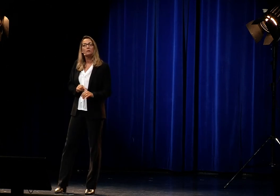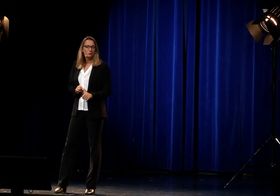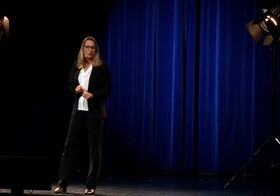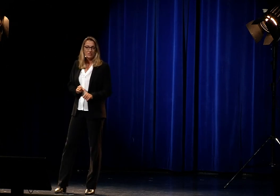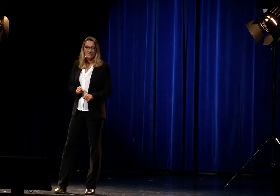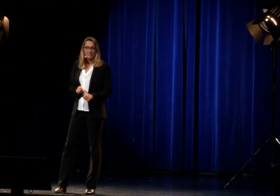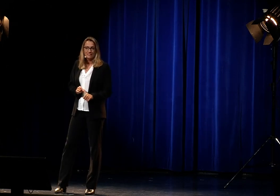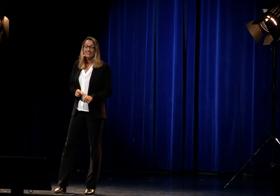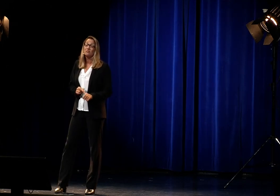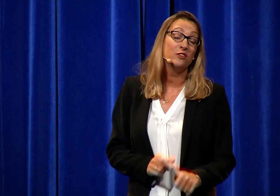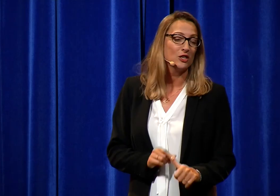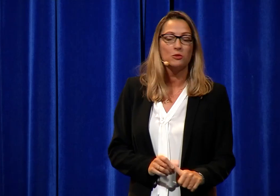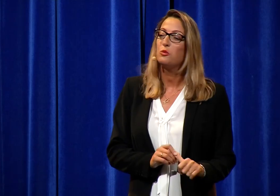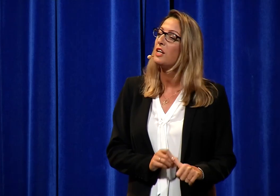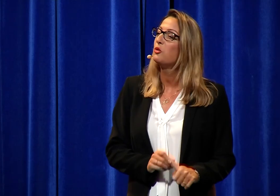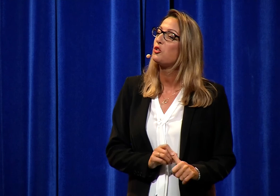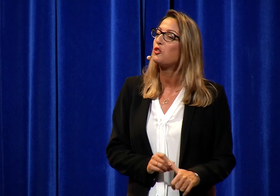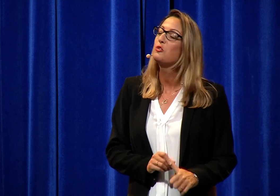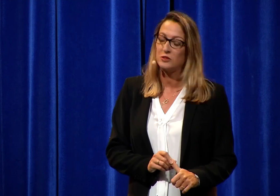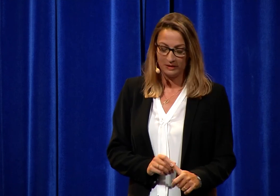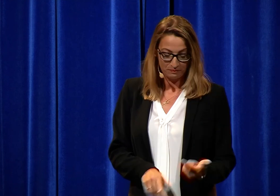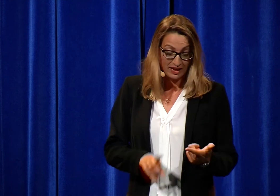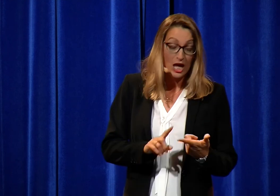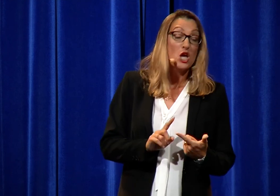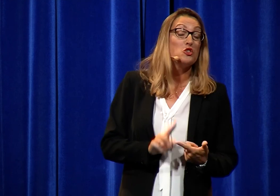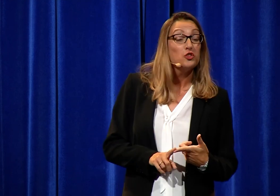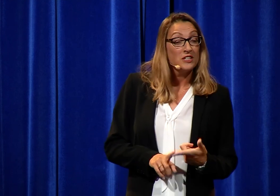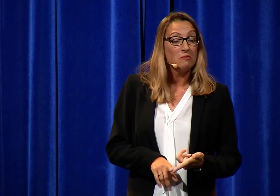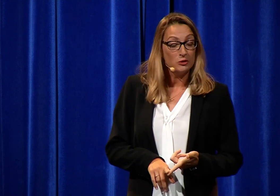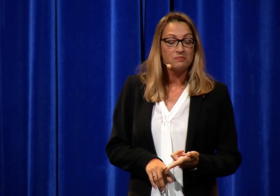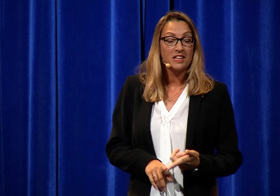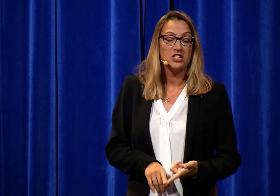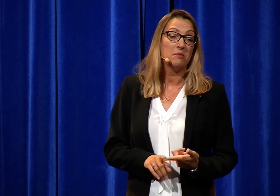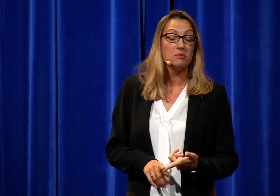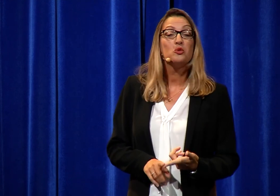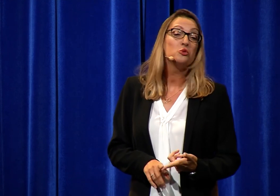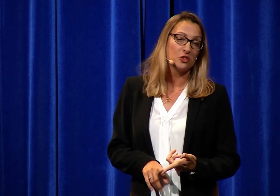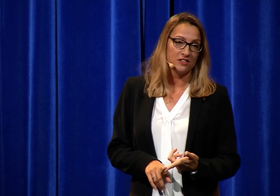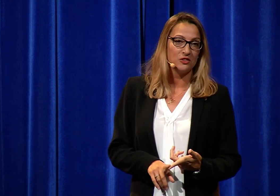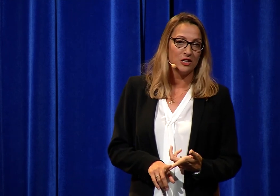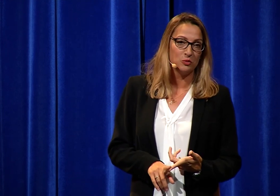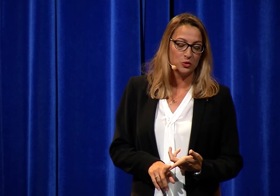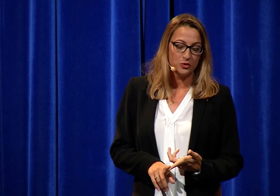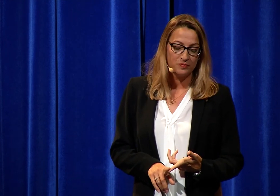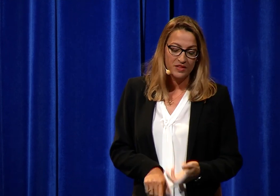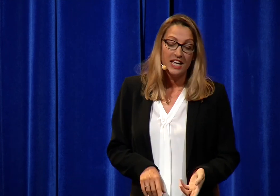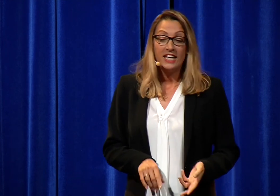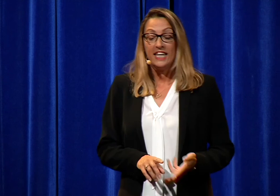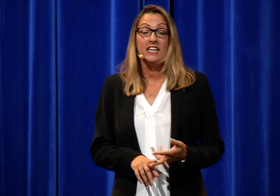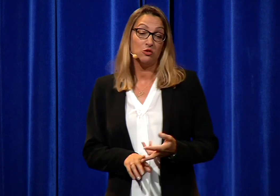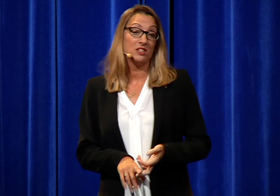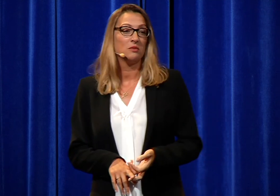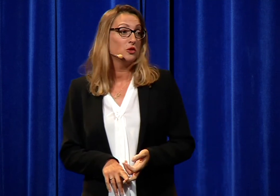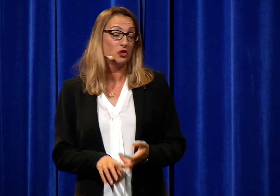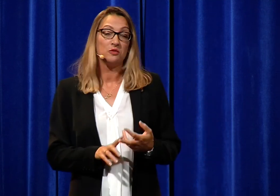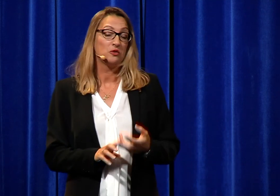L'automobile, c'est complètement dépassé. C'est vachement plus glamour que ce que vous pensez. Deuxièmement, j'ai appris beaucoup plus qu'en restant derrière mon bureau.